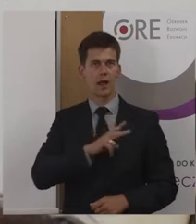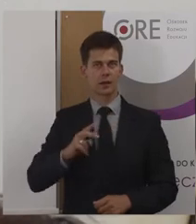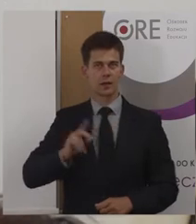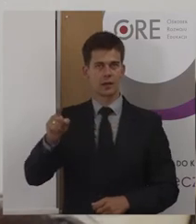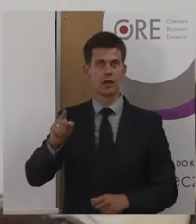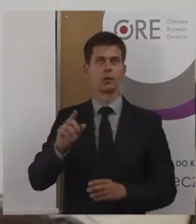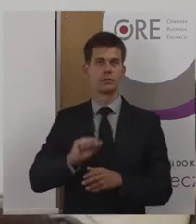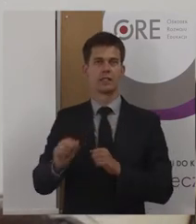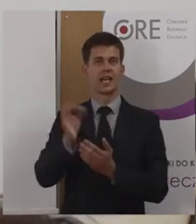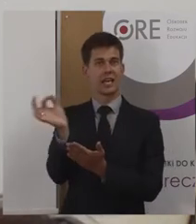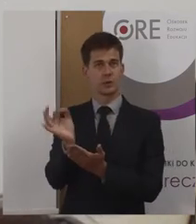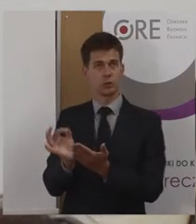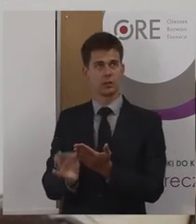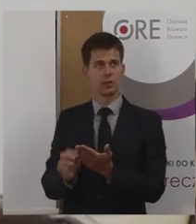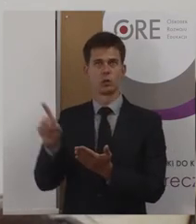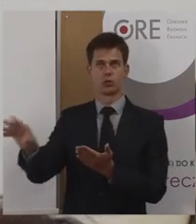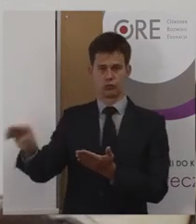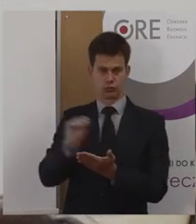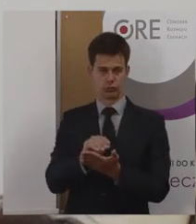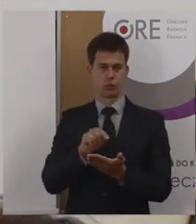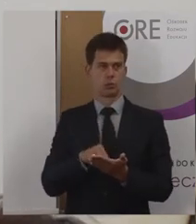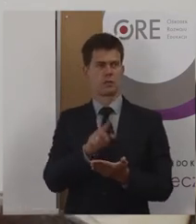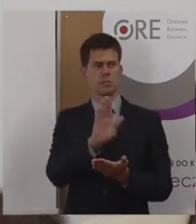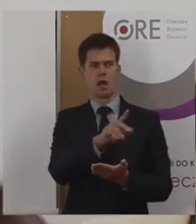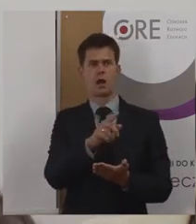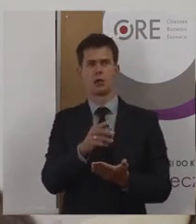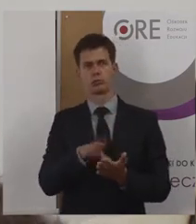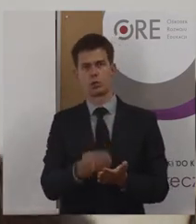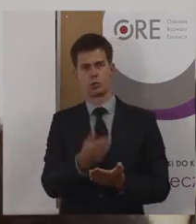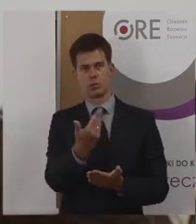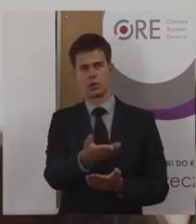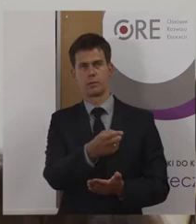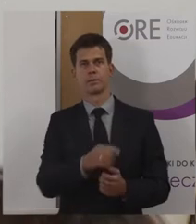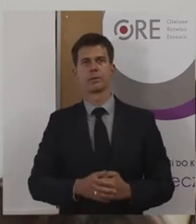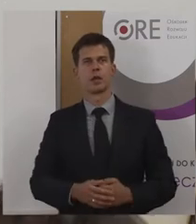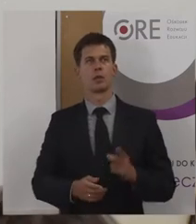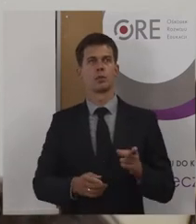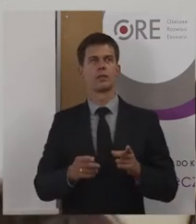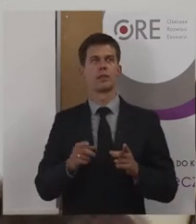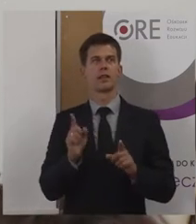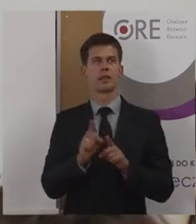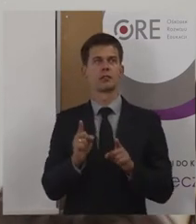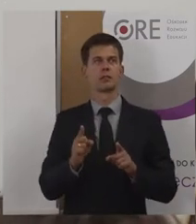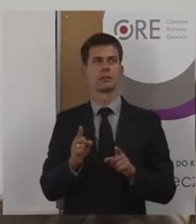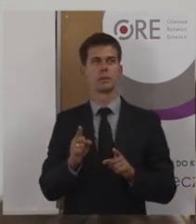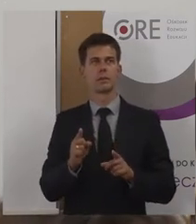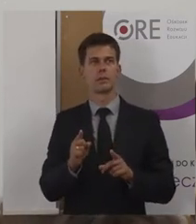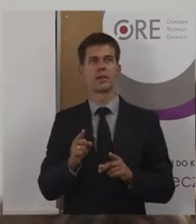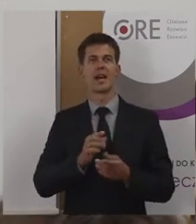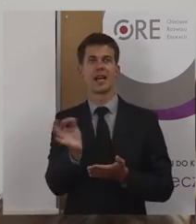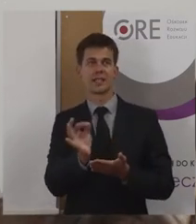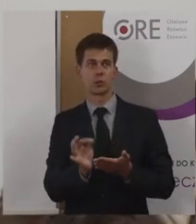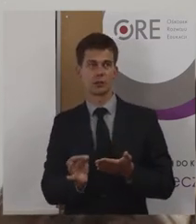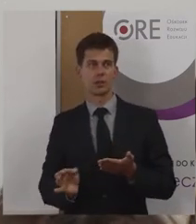wyraźne rysunki. Jeśli ktoś nie zna, to mogę pokazać tutaj, ale powtórzę zdanie siostry Więckowskiej, które tutaj nie ma, że te rysunki